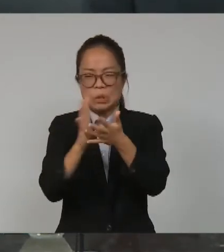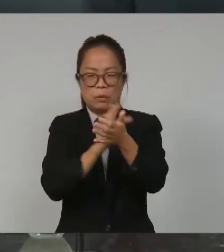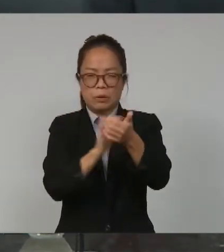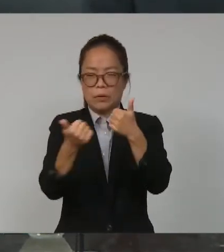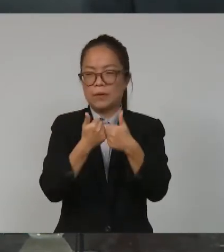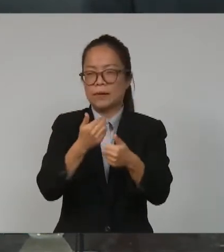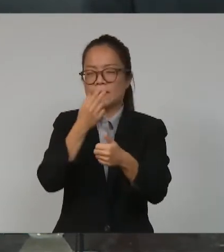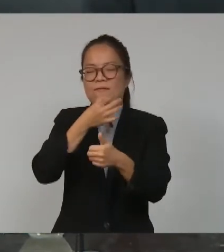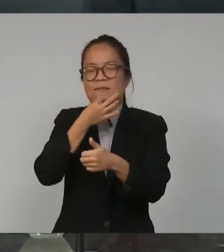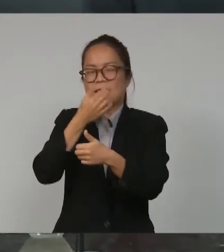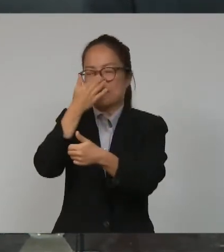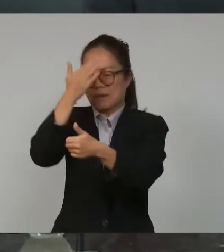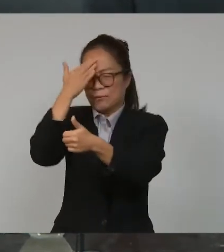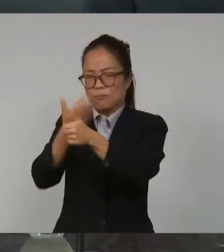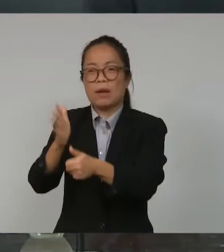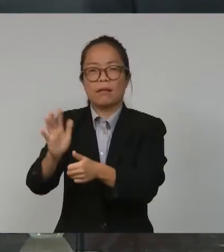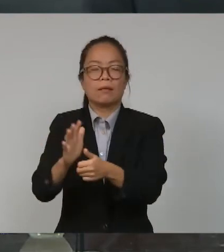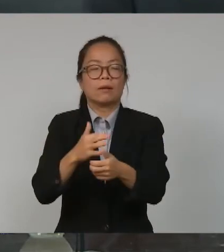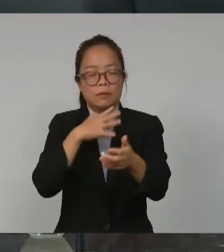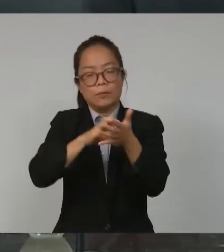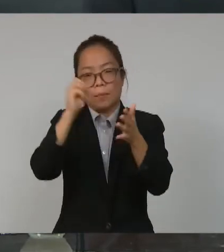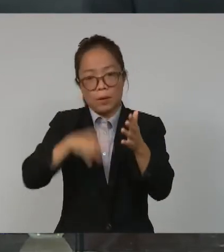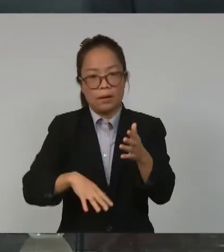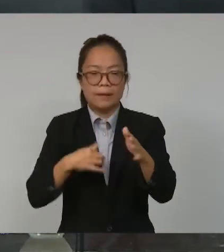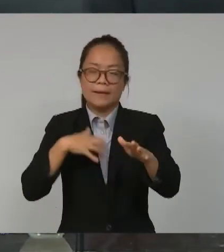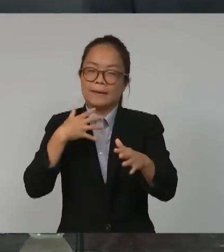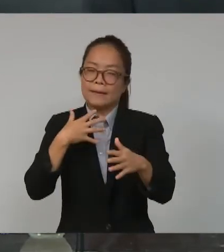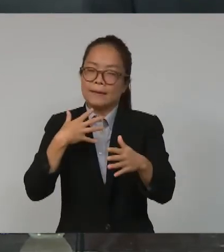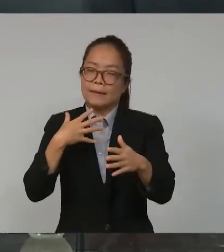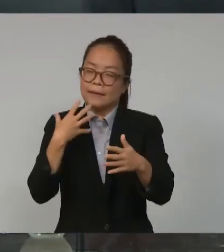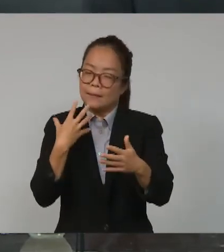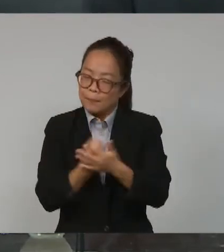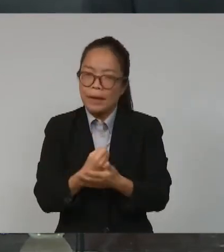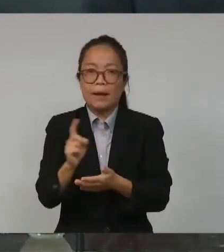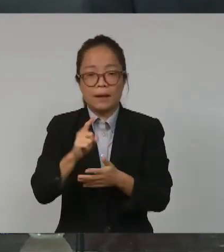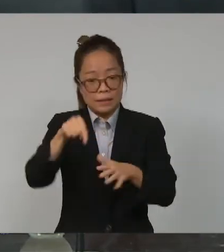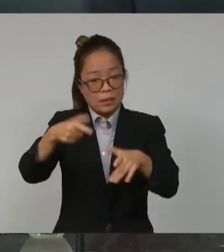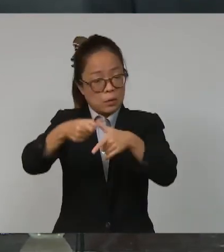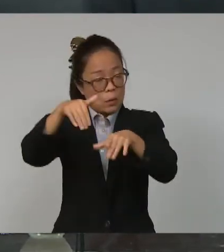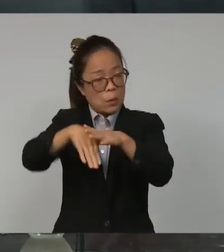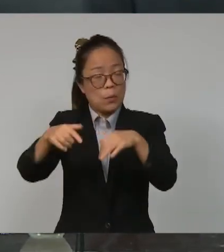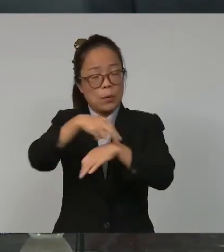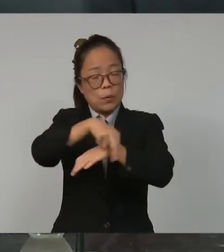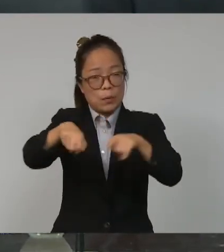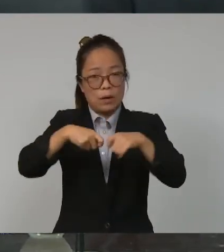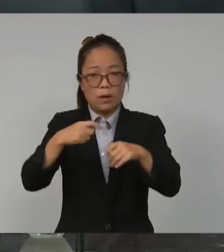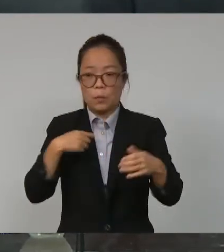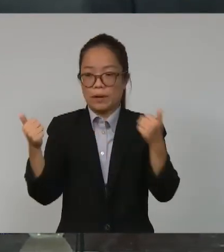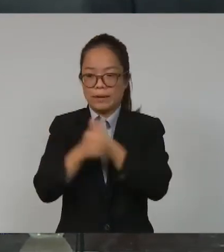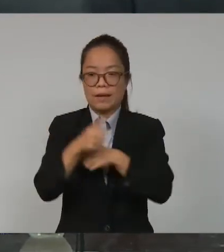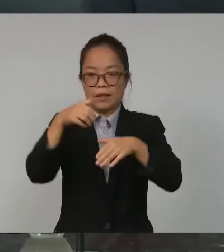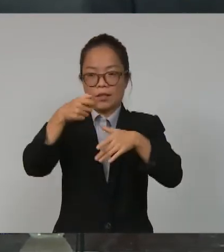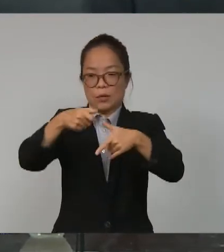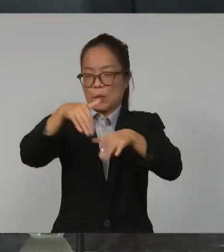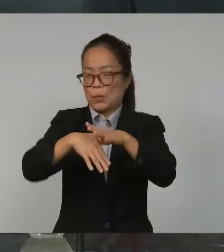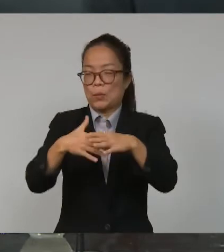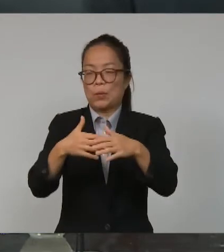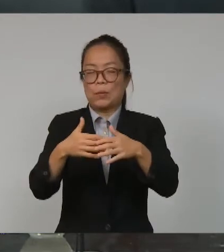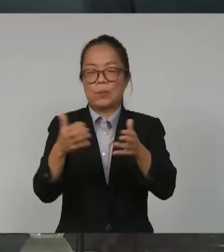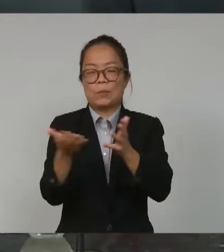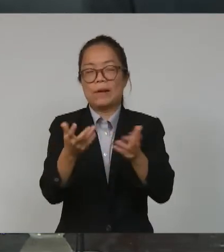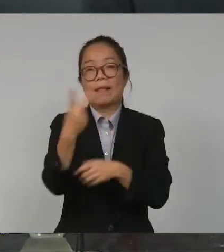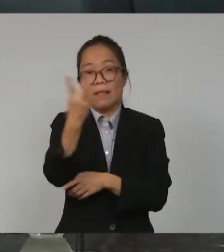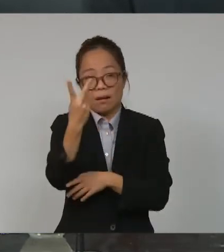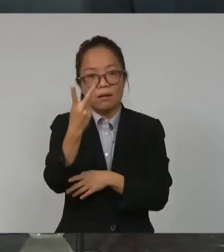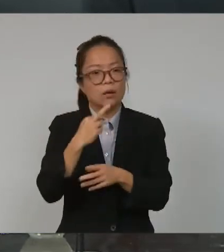那我们比较遗憾的是说，这一次的这个公投案啊，我本人代理两个公投案了，好，我其实都觉得有